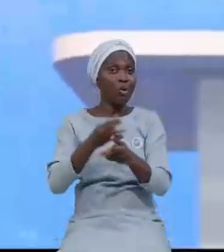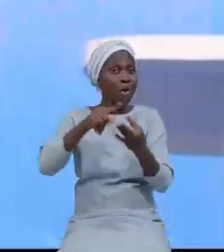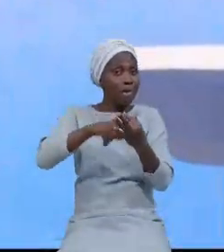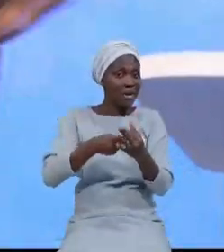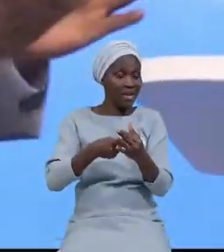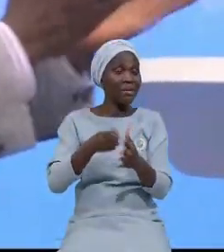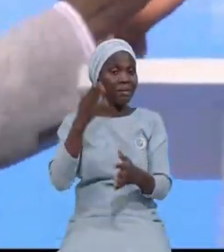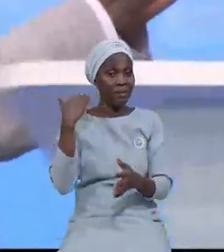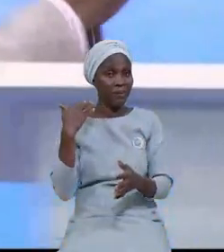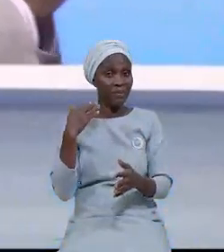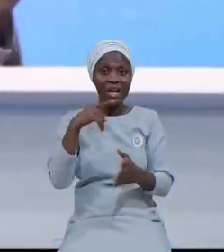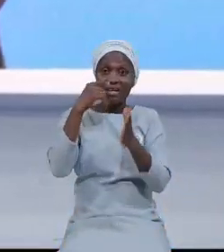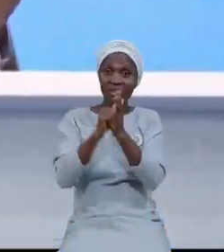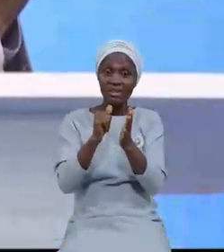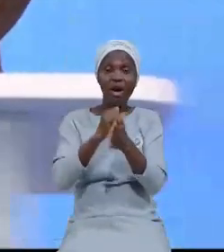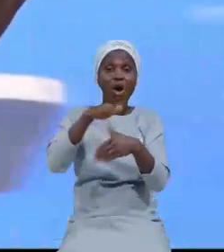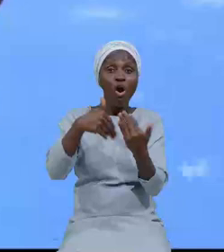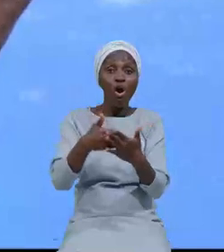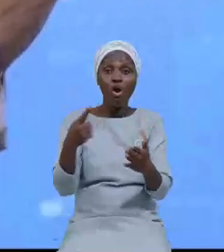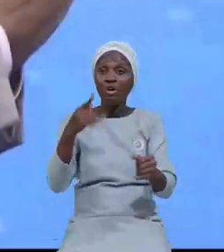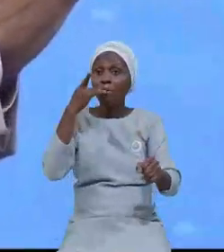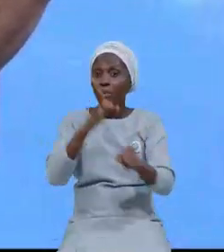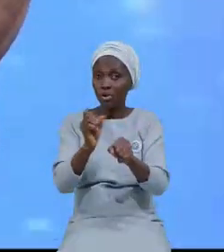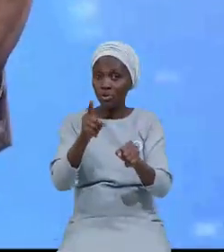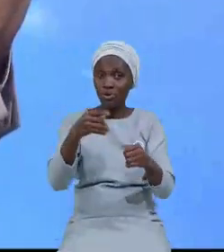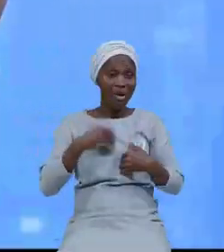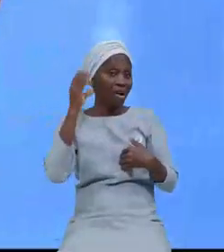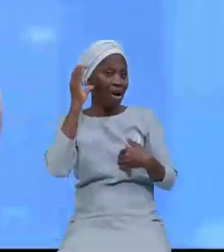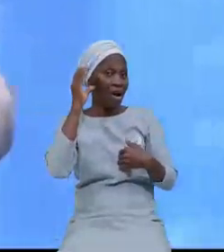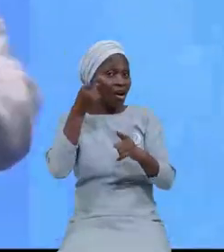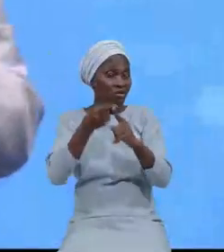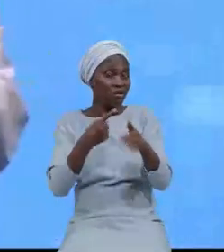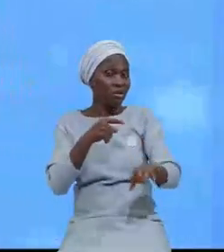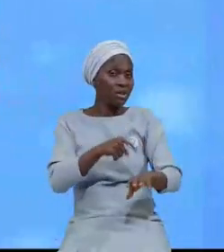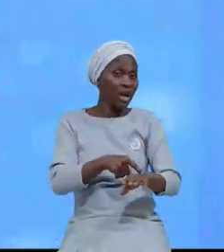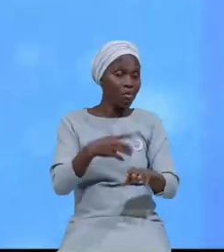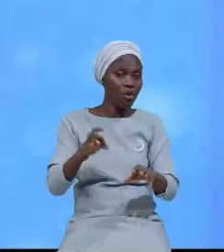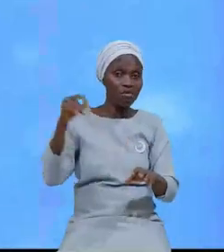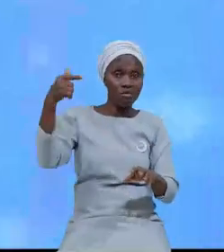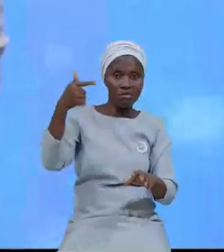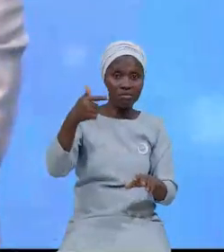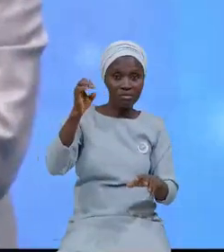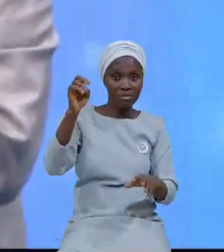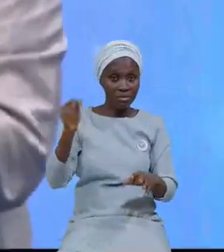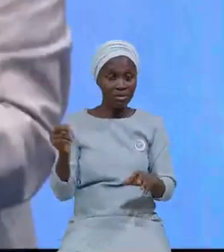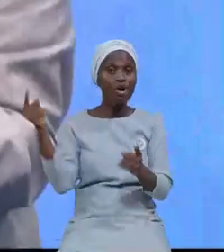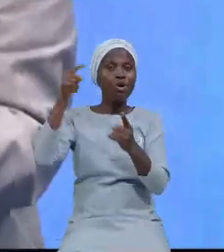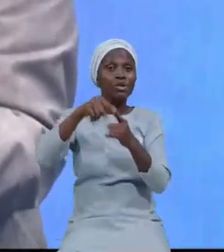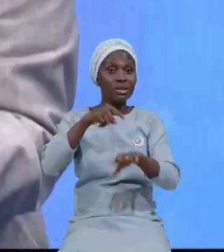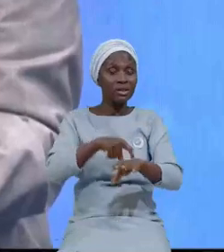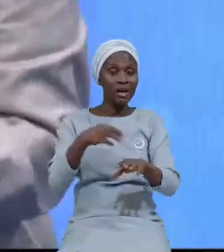commencement du monde il dit toutes les promesses que dont tu as entendu parler depuis Genèse a temp